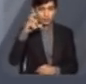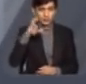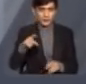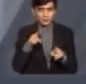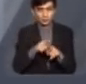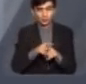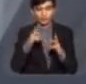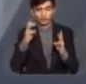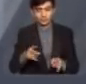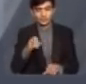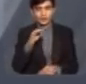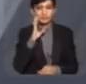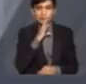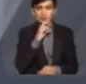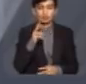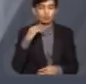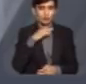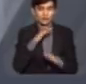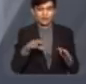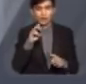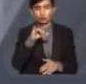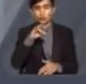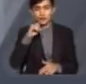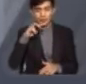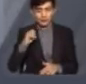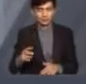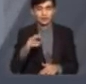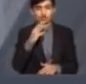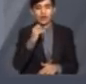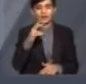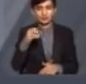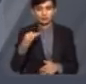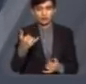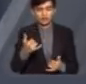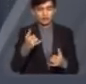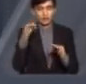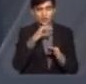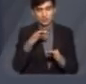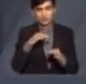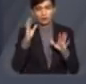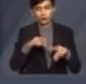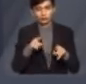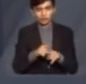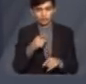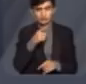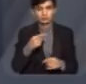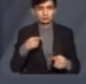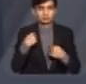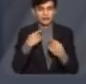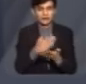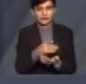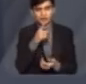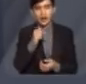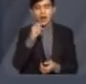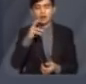человек многодетный отец нурлан шангин до сих пор страдает от последствий чужой халатности в этот день был проездом